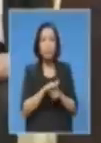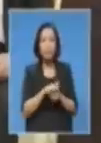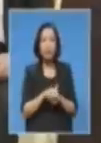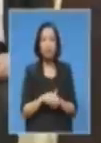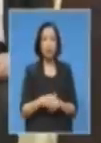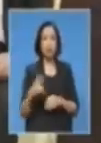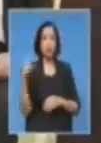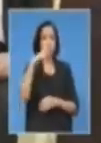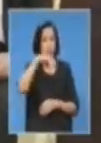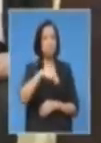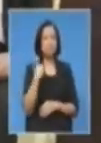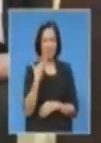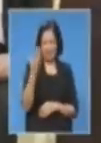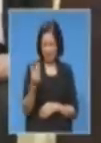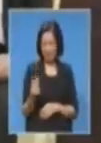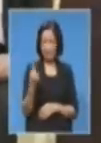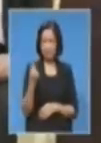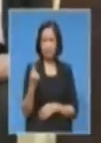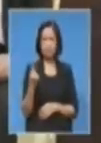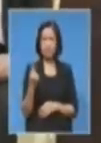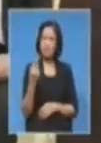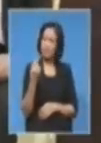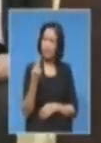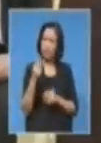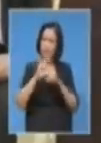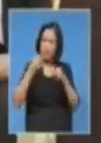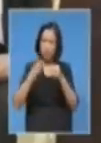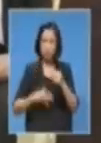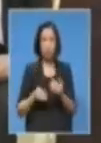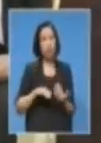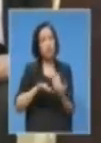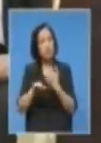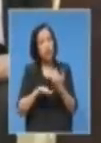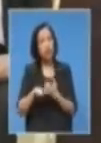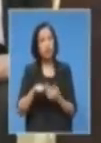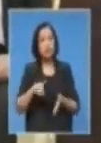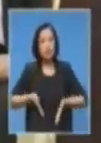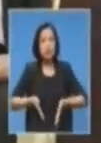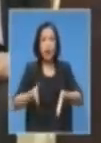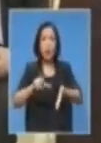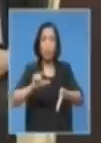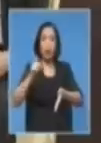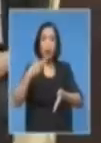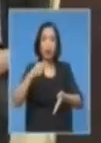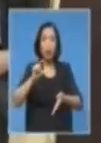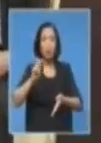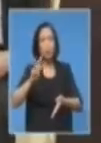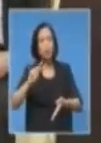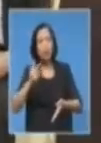าศยานแล้วมันก็ยังเหลือเรื่องหลายเรื่องฮะทางหลวงนะฮะแล้วมีอะไรอีกเดี๋ยวท่านลองเล่าให้ฟังแล้ว